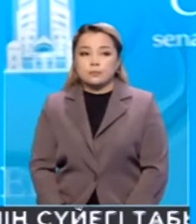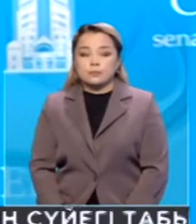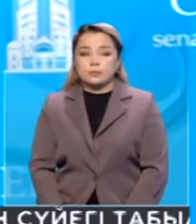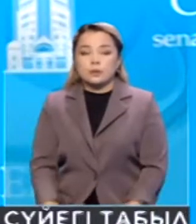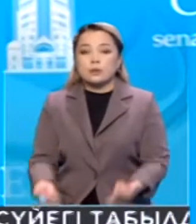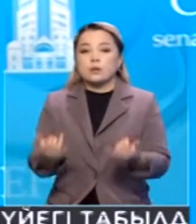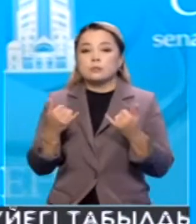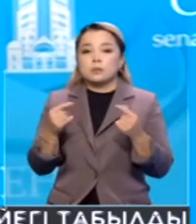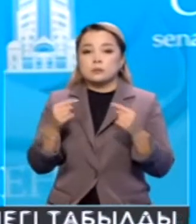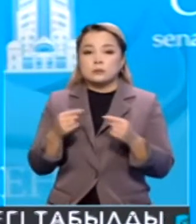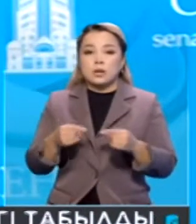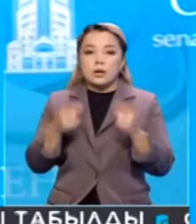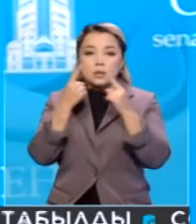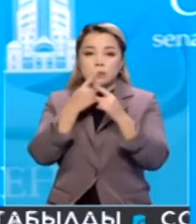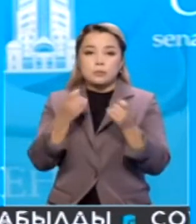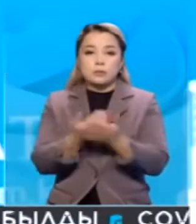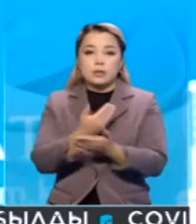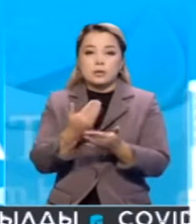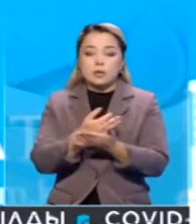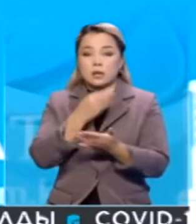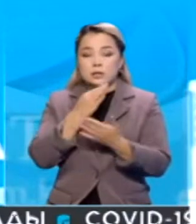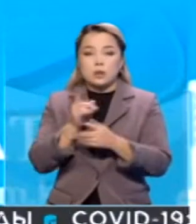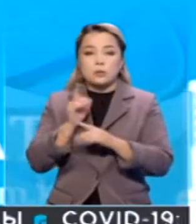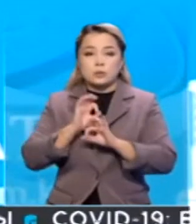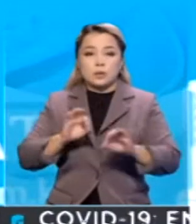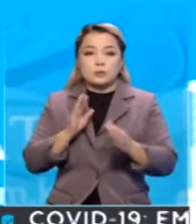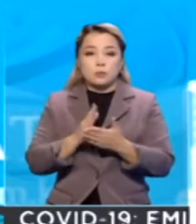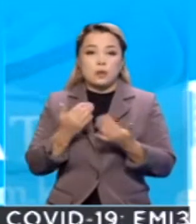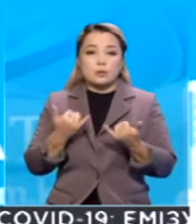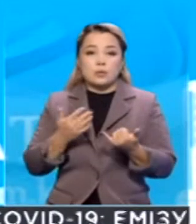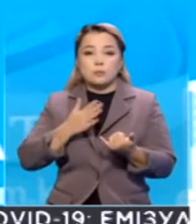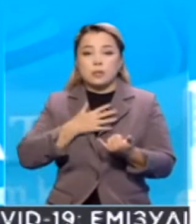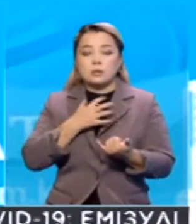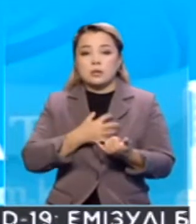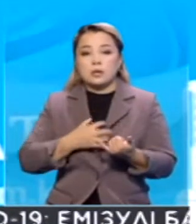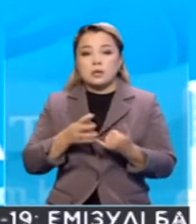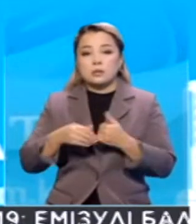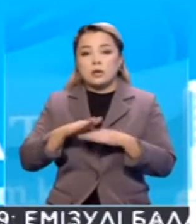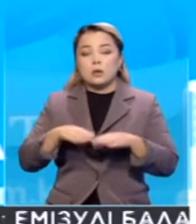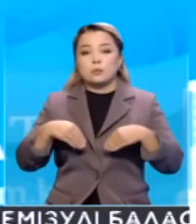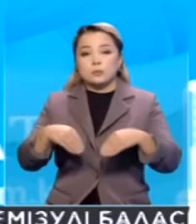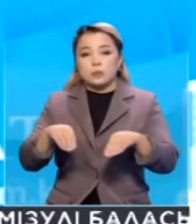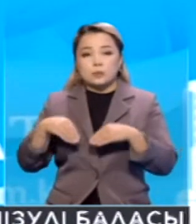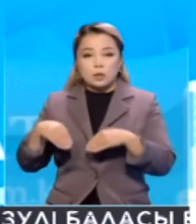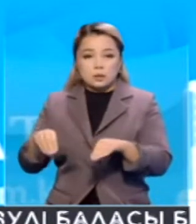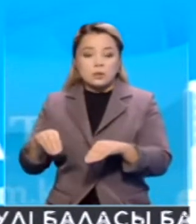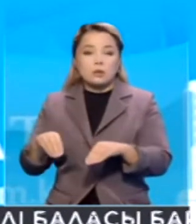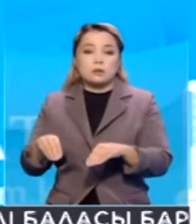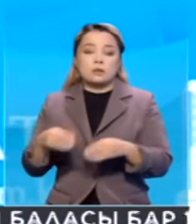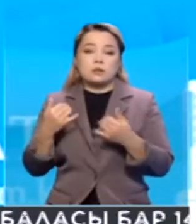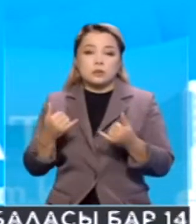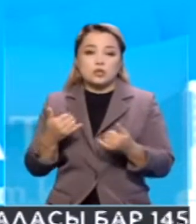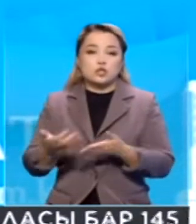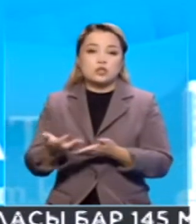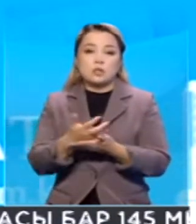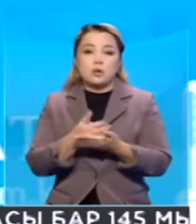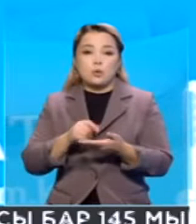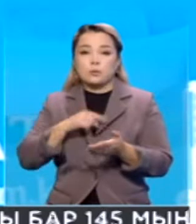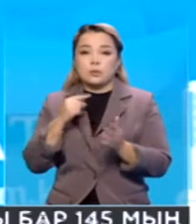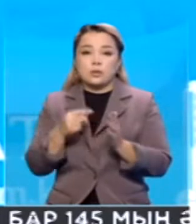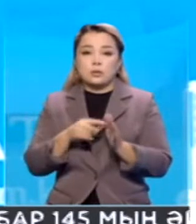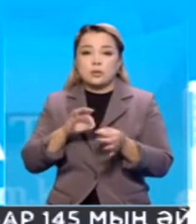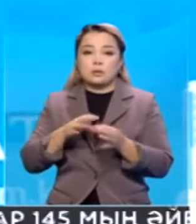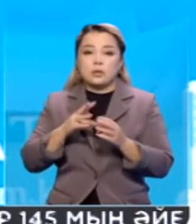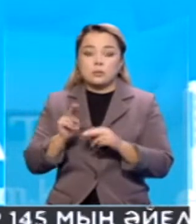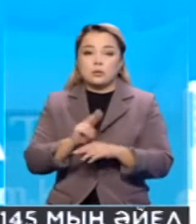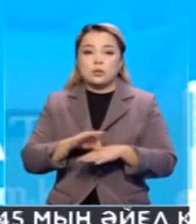Қазір нақтылау ақпаратты күтіп отырып, негізі бізде қазір алқаптарда орожай дейміз ғой, егіс жинау мәселесі